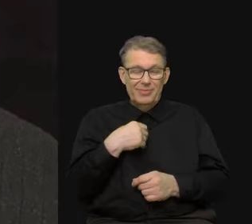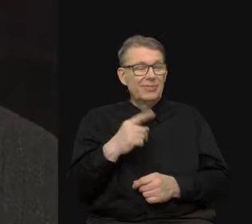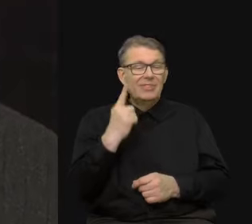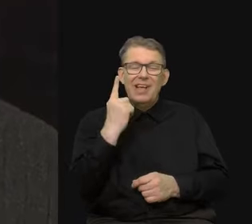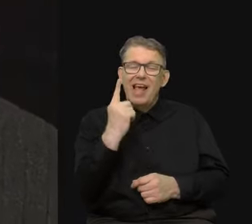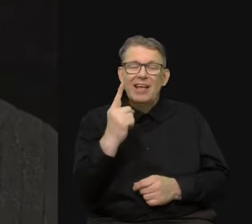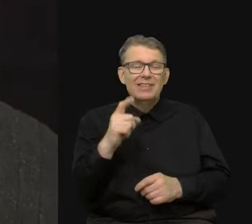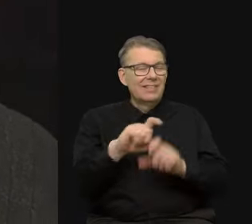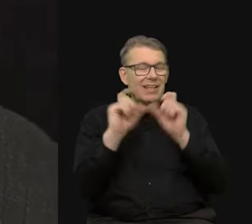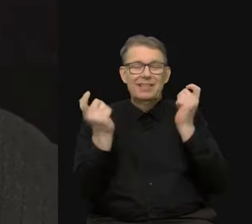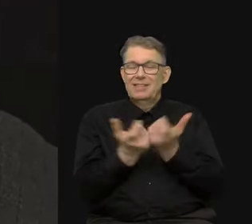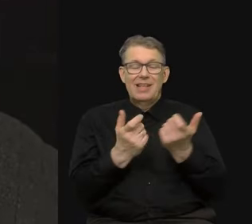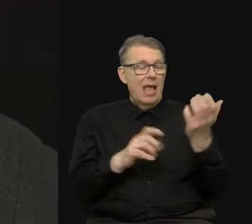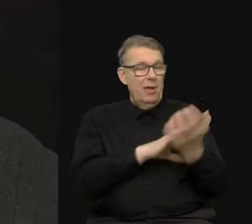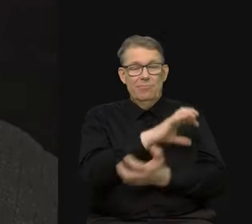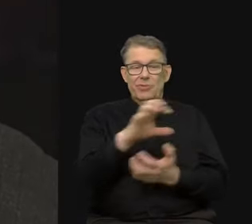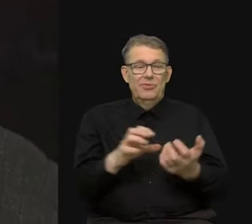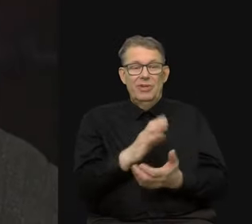Faustyny.